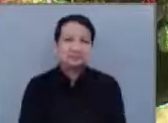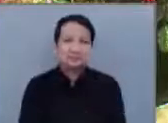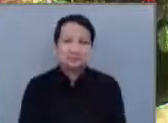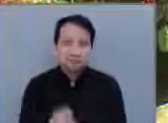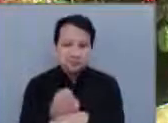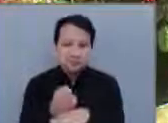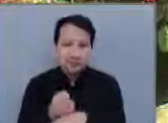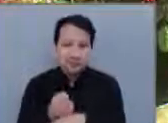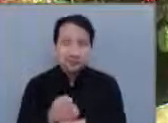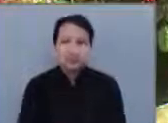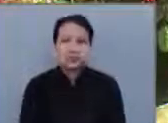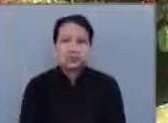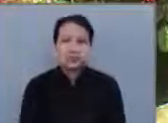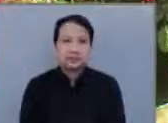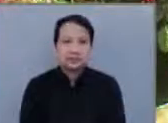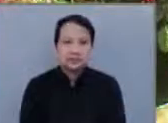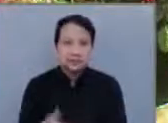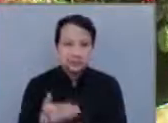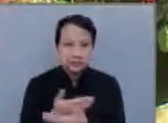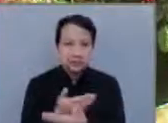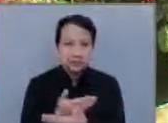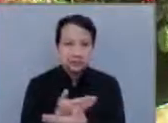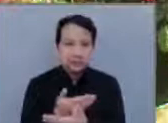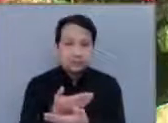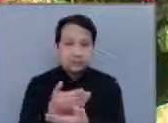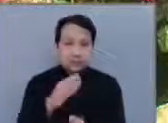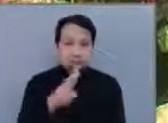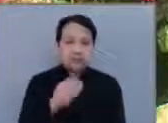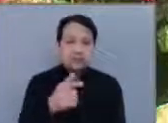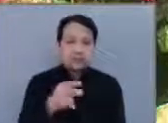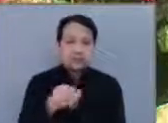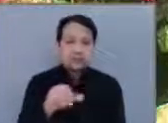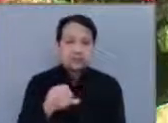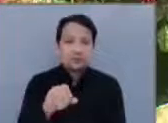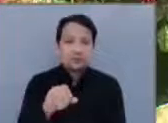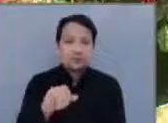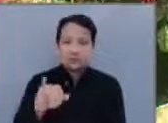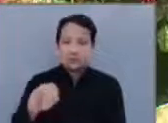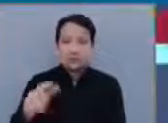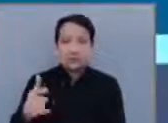bagong silang Cavite na bahagi ng school bags at school supplies. Narito po ang report.